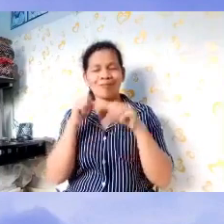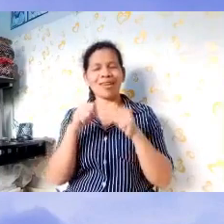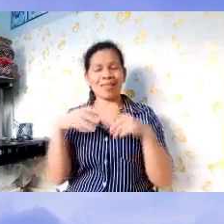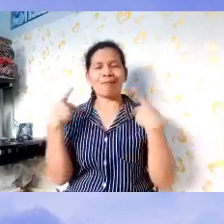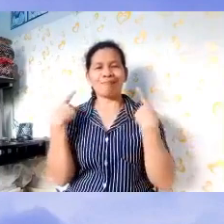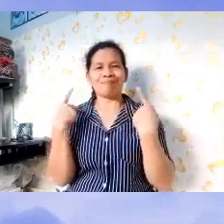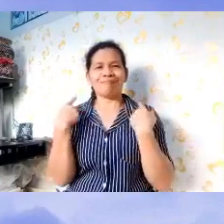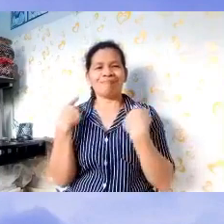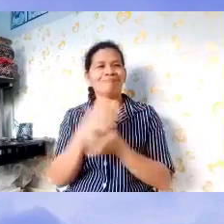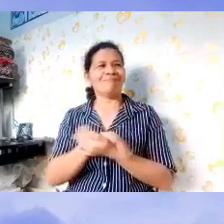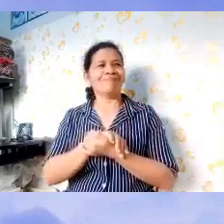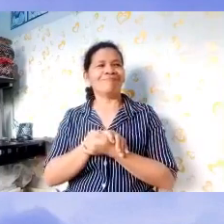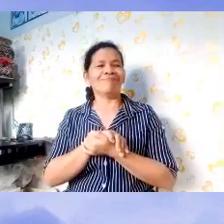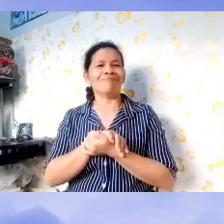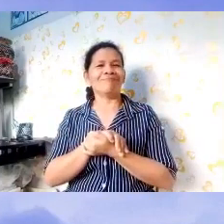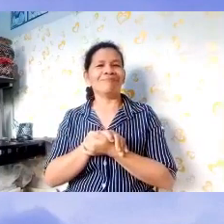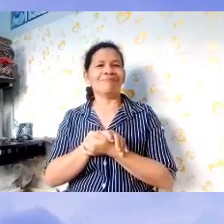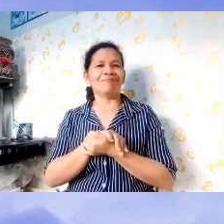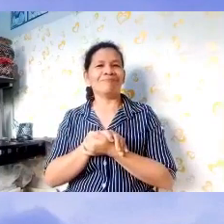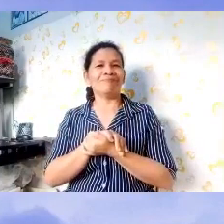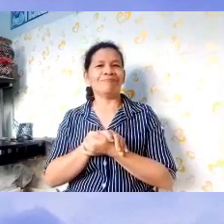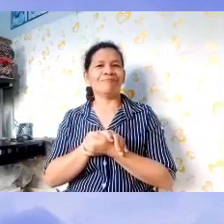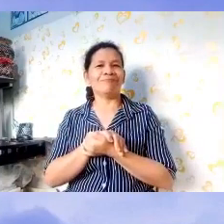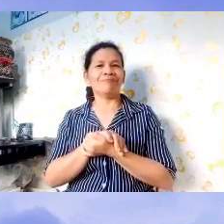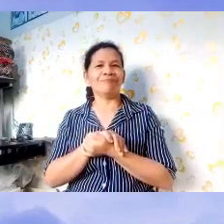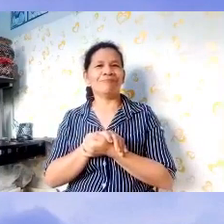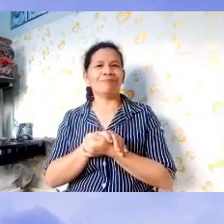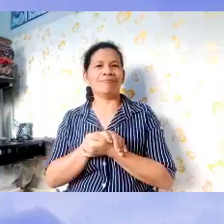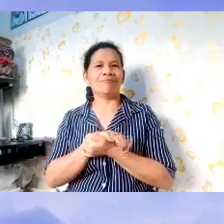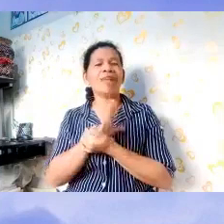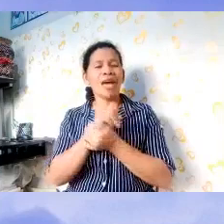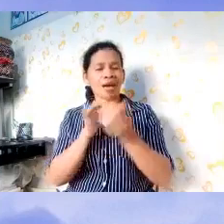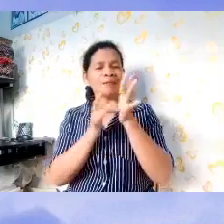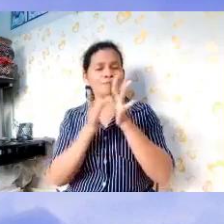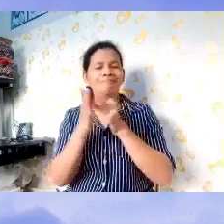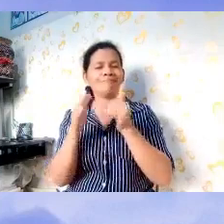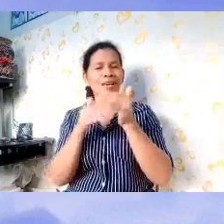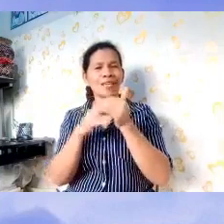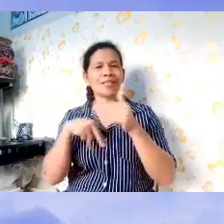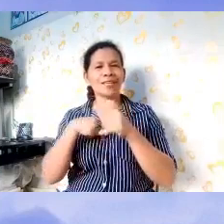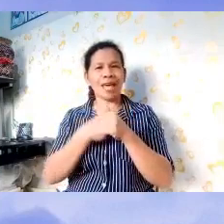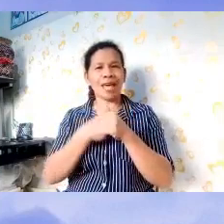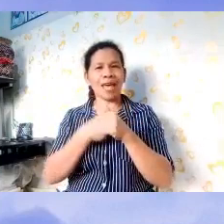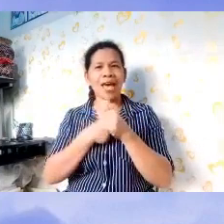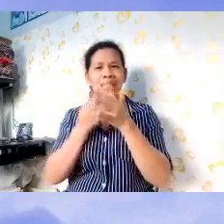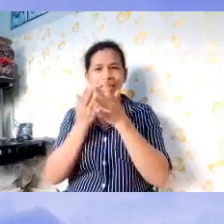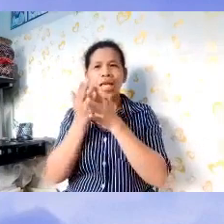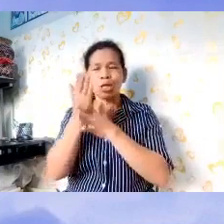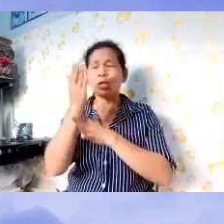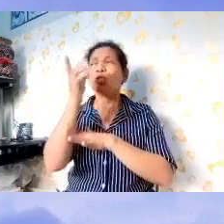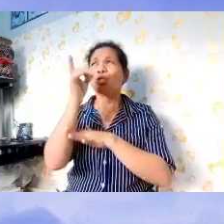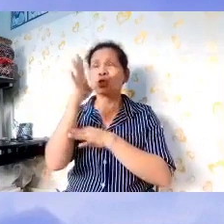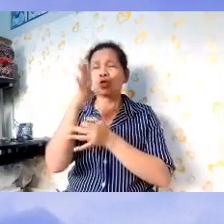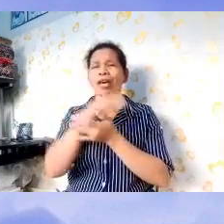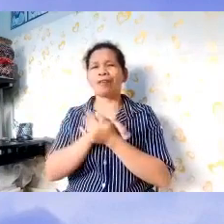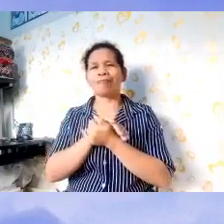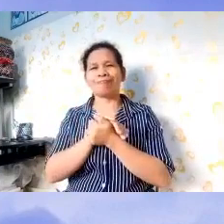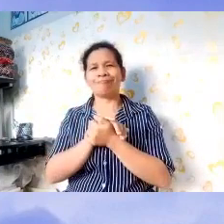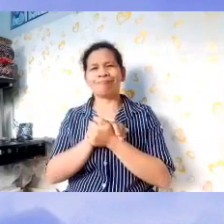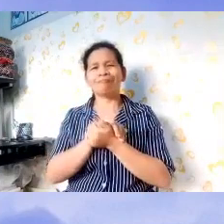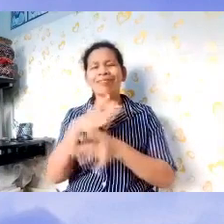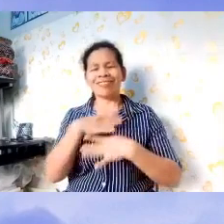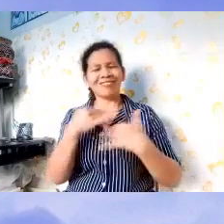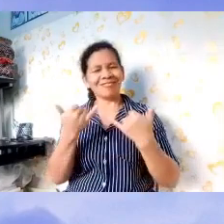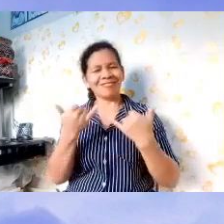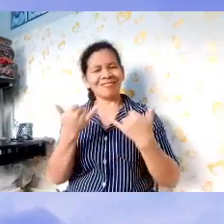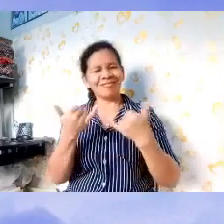po ay pinangungunahan mismo ng ating Panginoong Jesus sa trono ng Diyos. Gustong-gusto ko po itong statement na ito sa